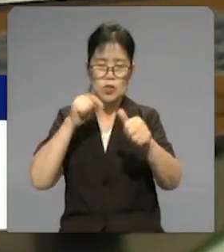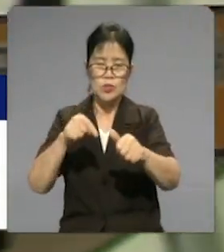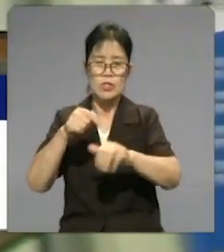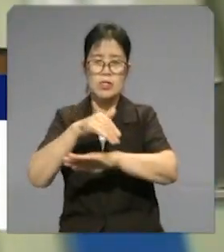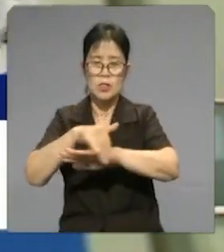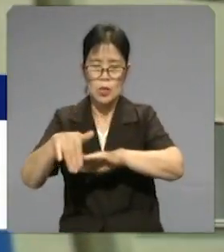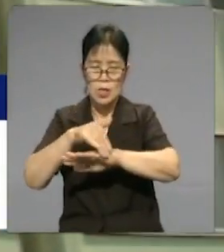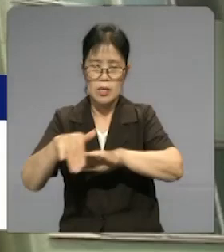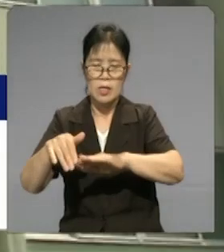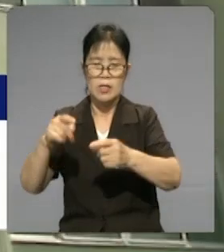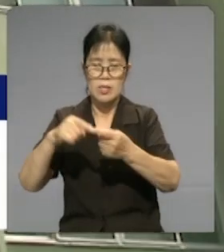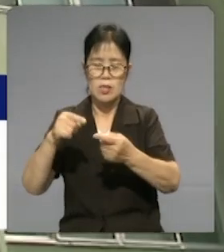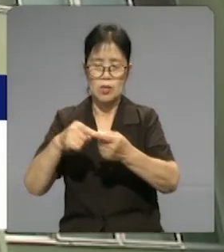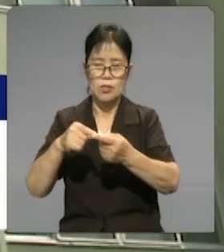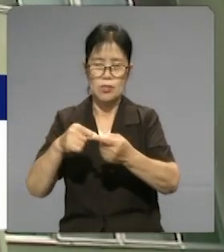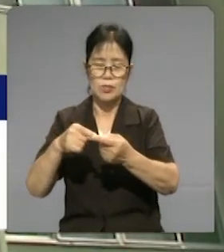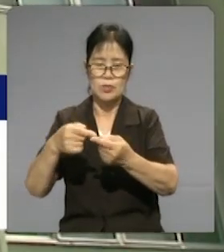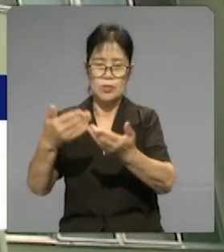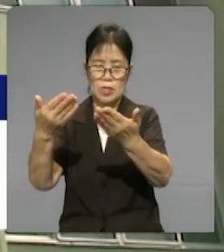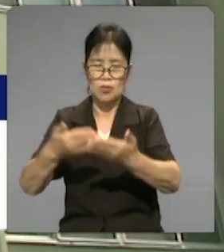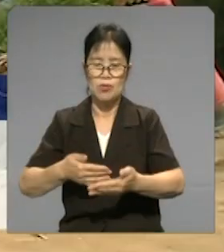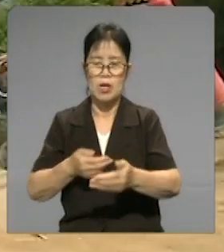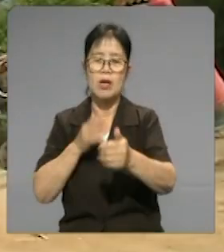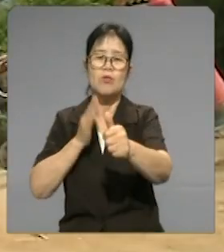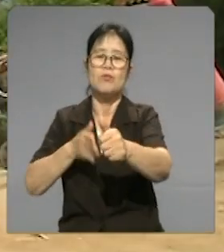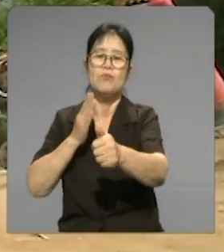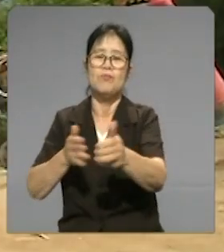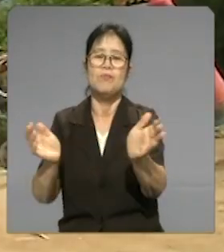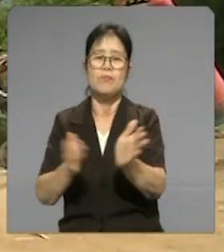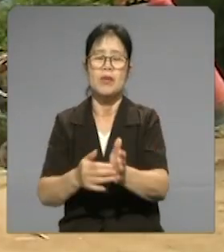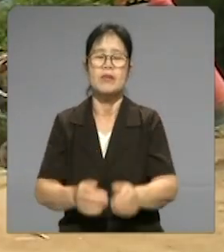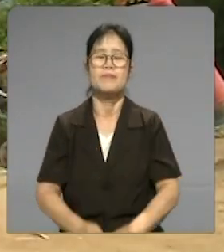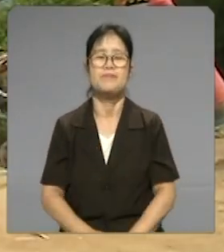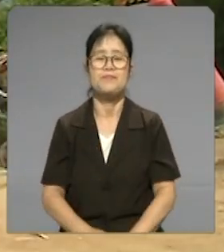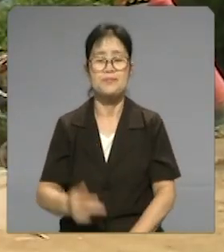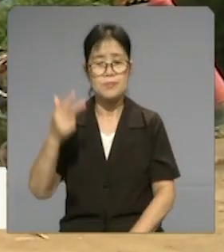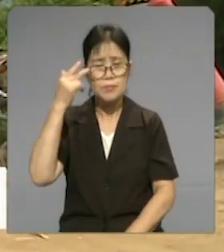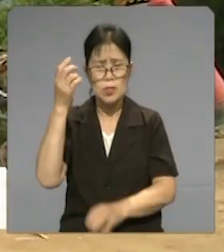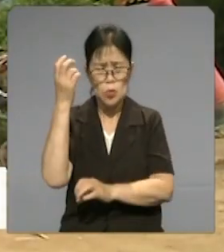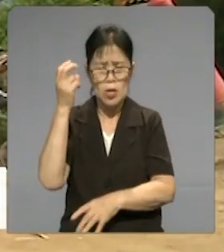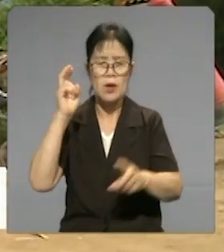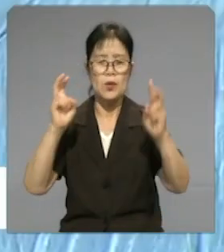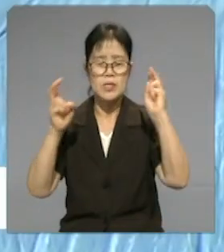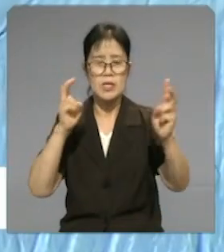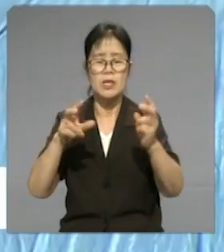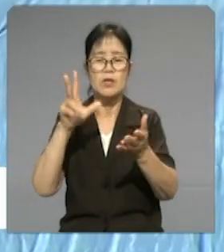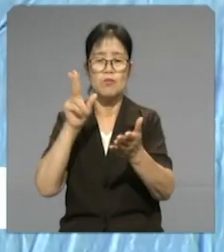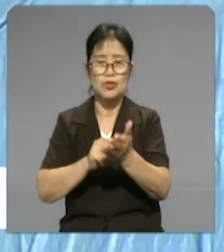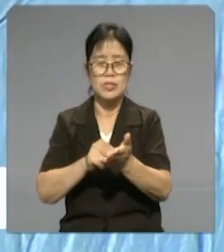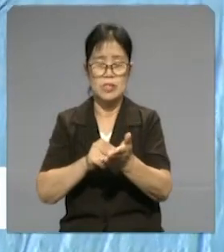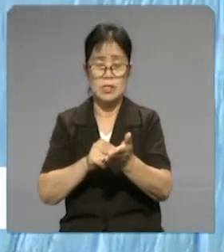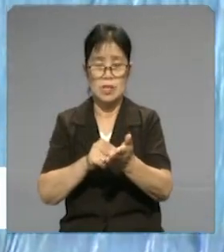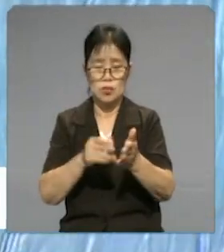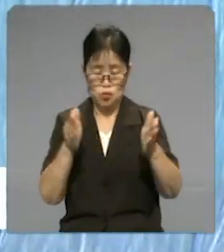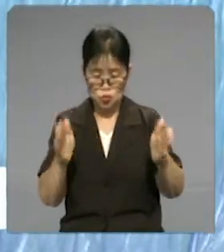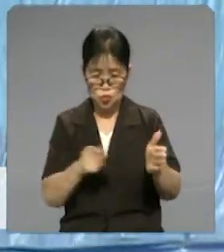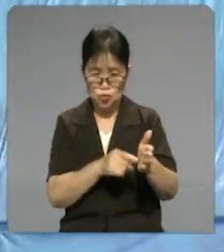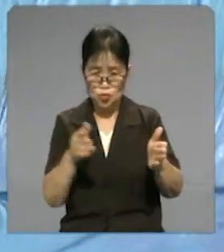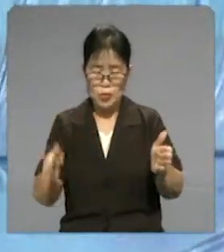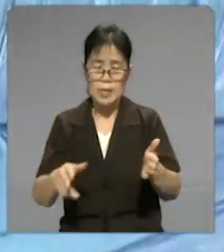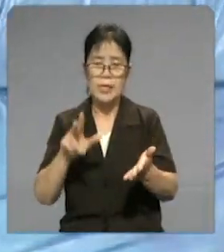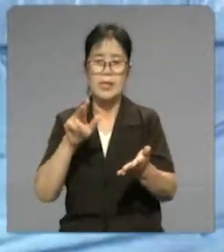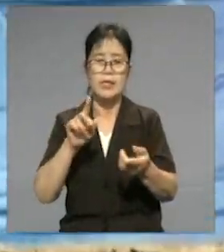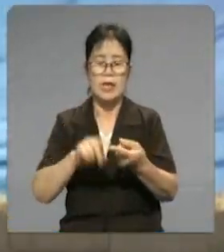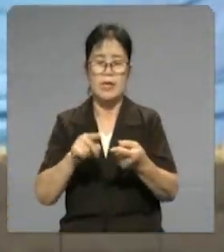다음에 결과나 조치 계획에 대해서 제출하시라고 한 거죠 여주시는 원청 업체 문제가 지적된 구간에 대한